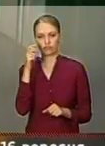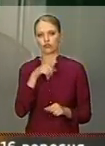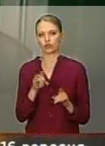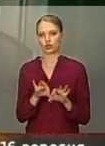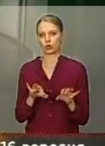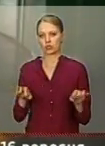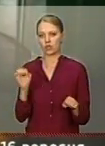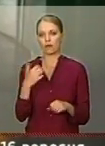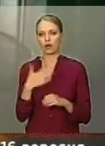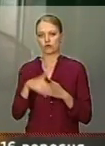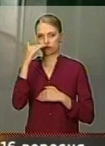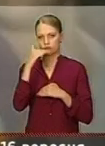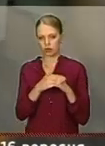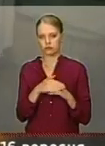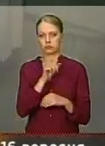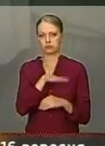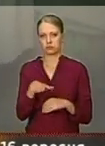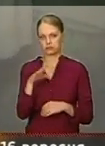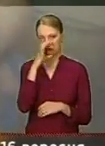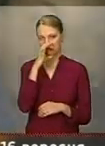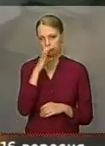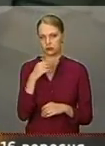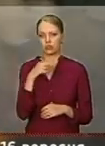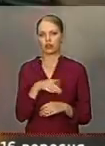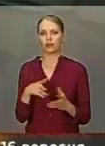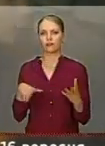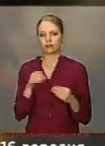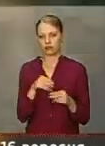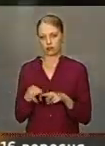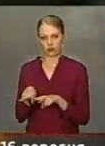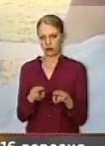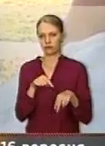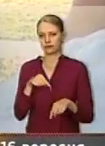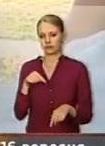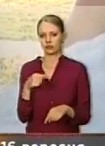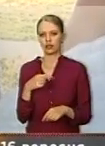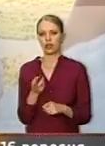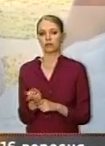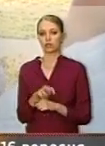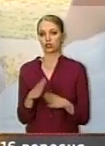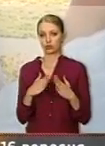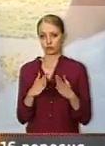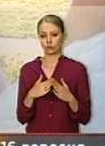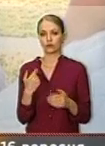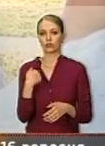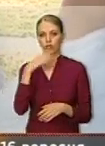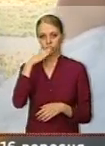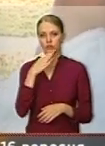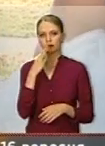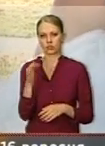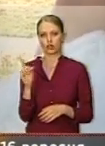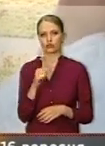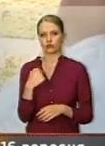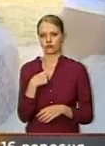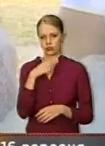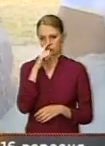із сосисками, а вже надвечір їм стало зле. Симптоми всіх однакові. Прийшли додому, я татові сказала, що